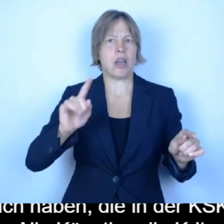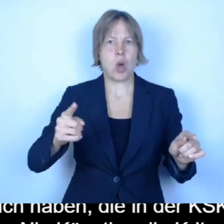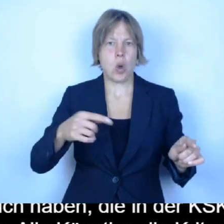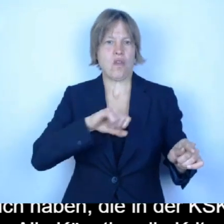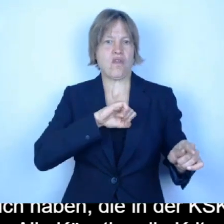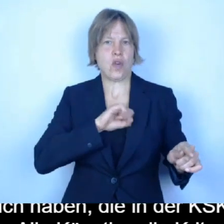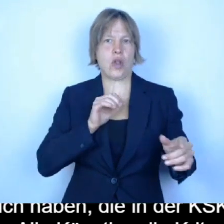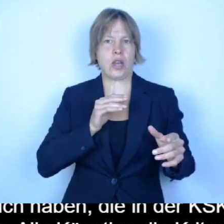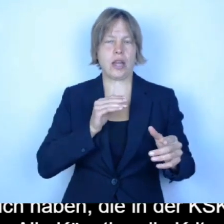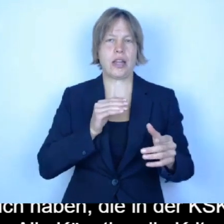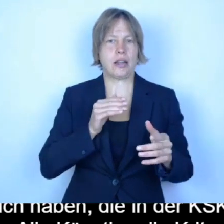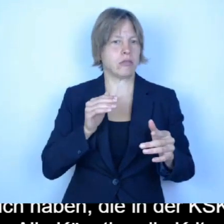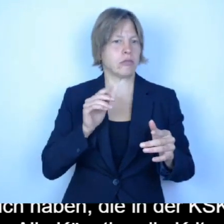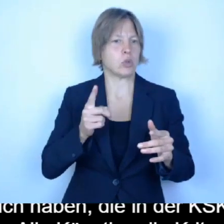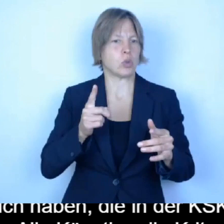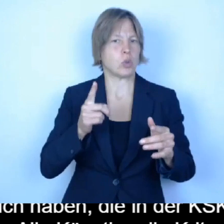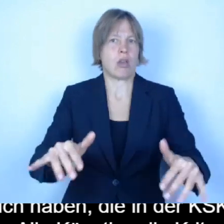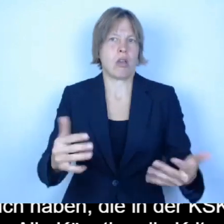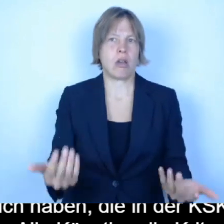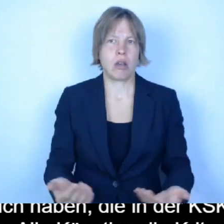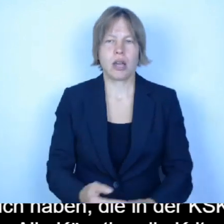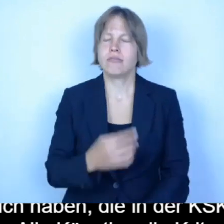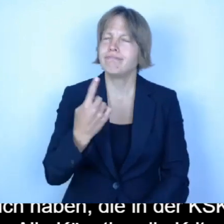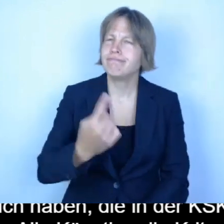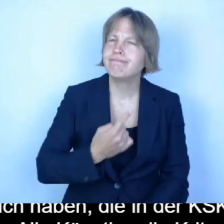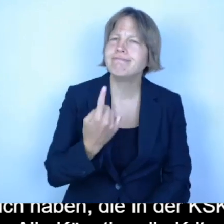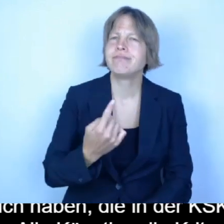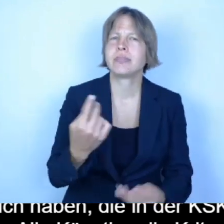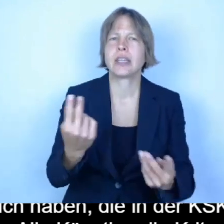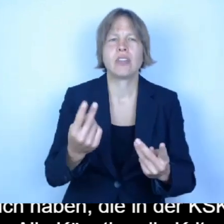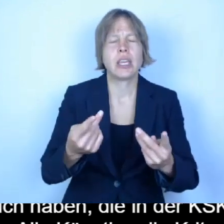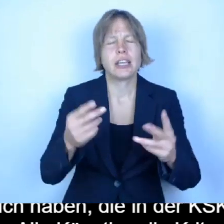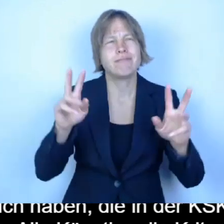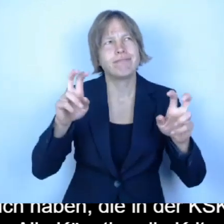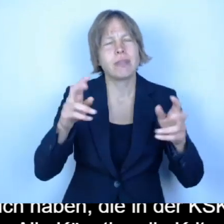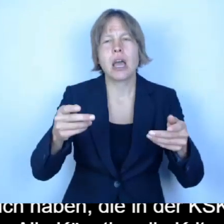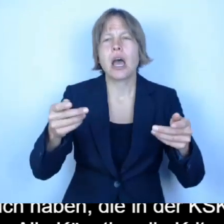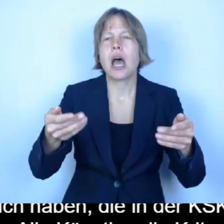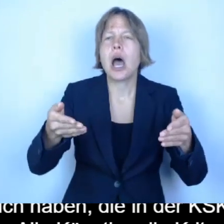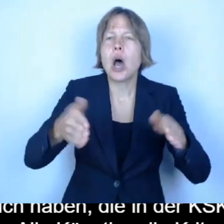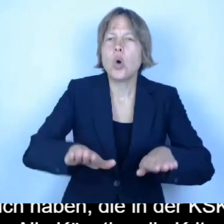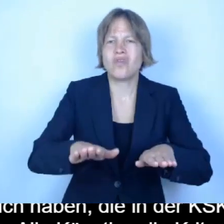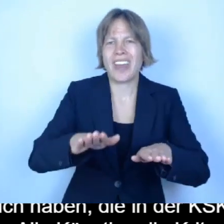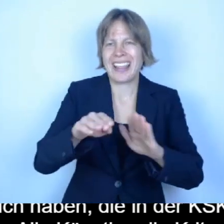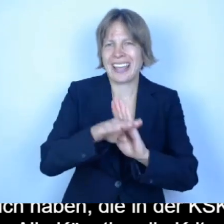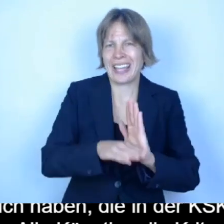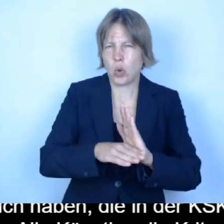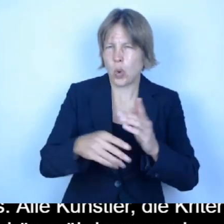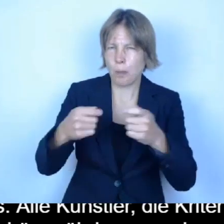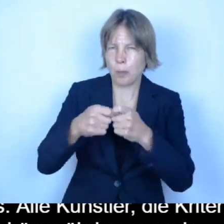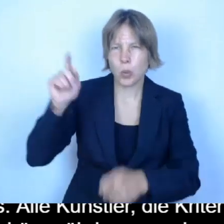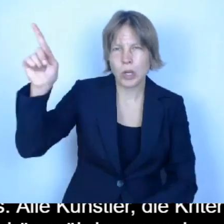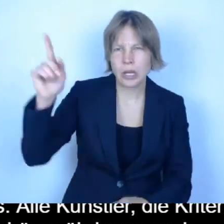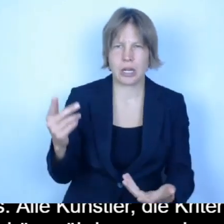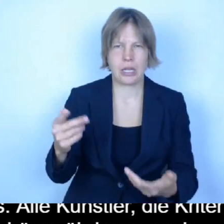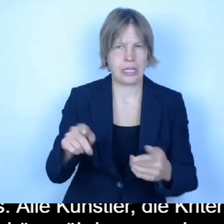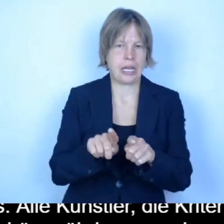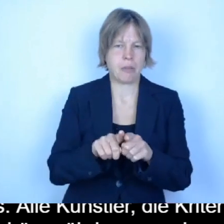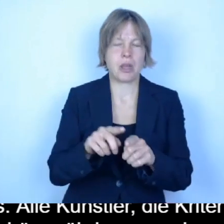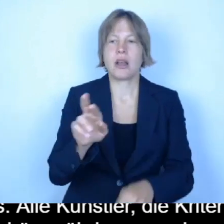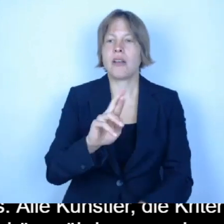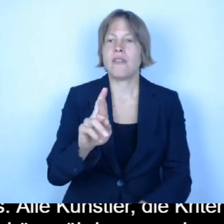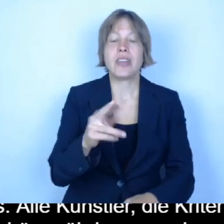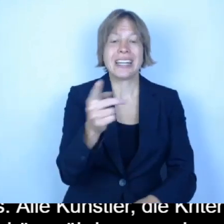eine Ausfallregelung, wie es der Bund macht, dass jemand, der bis zu 1.000 Euro hat, 60% bekommt und ab 1.000